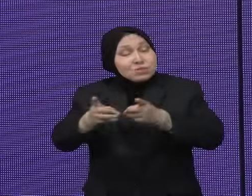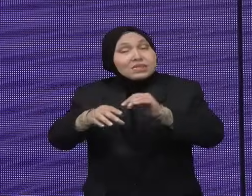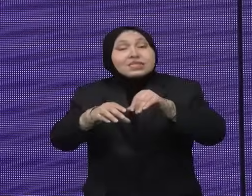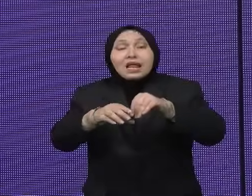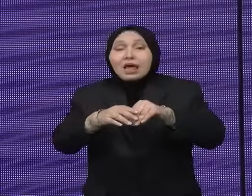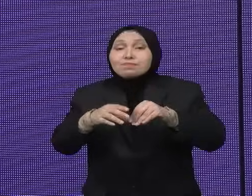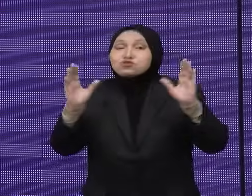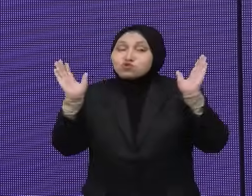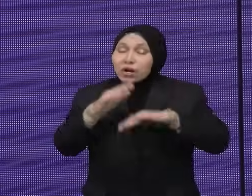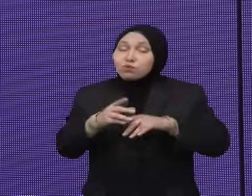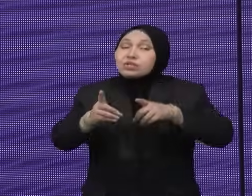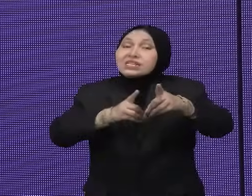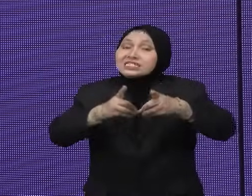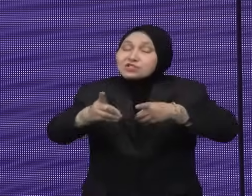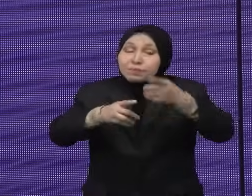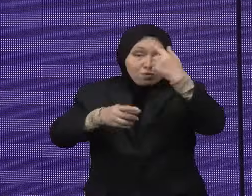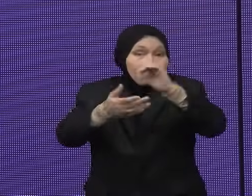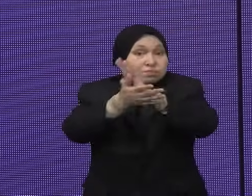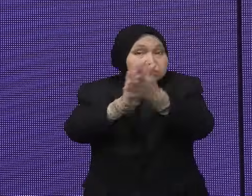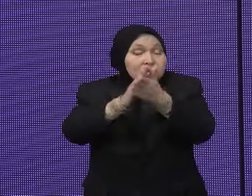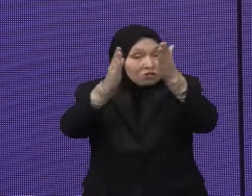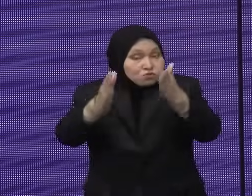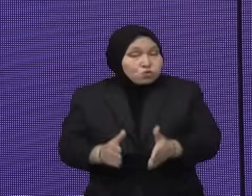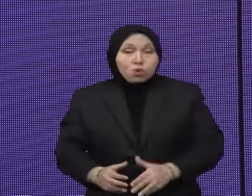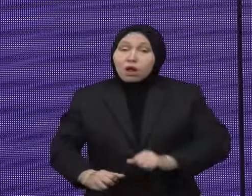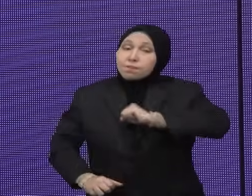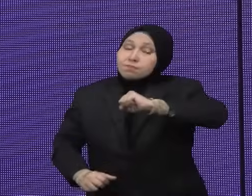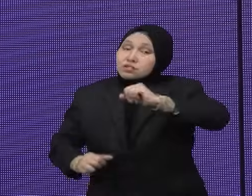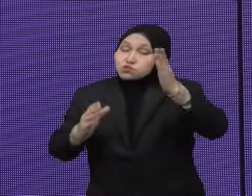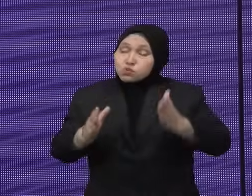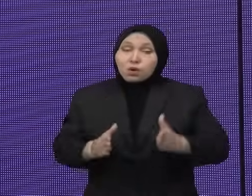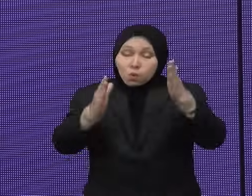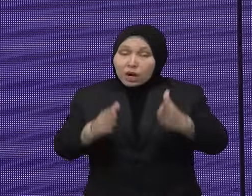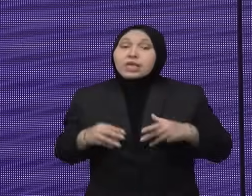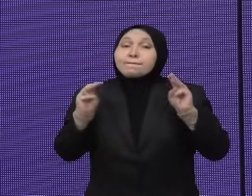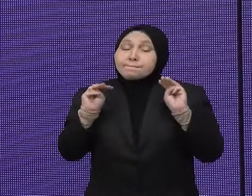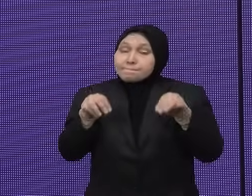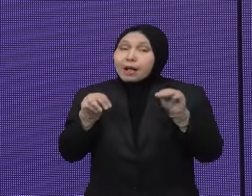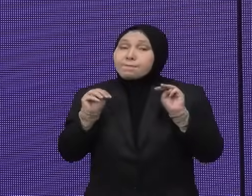itu adalah disiplin untuk menjadi seorang pejuang. Dan orang yang mampu